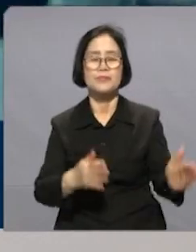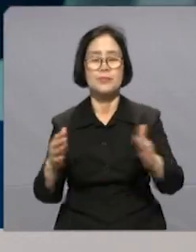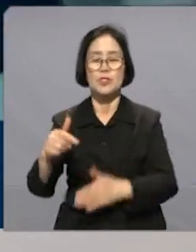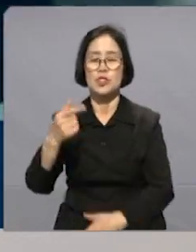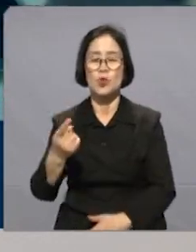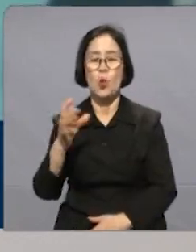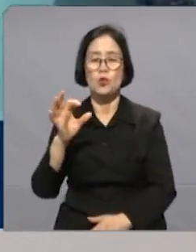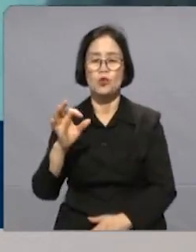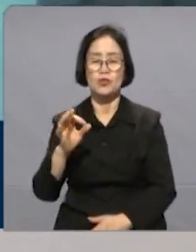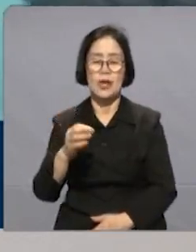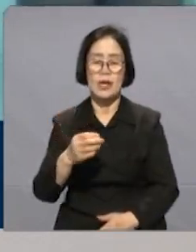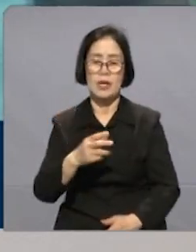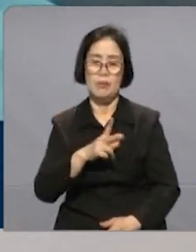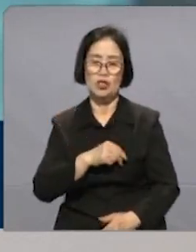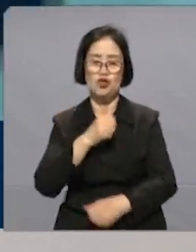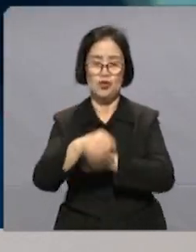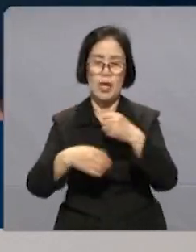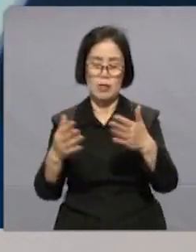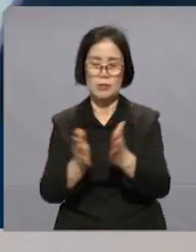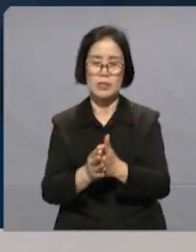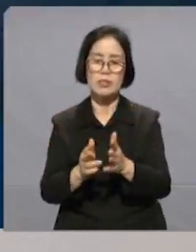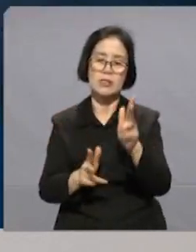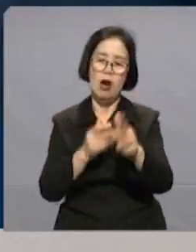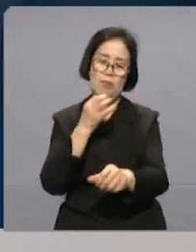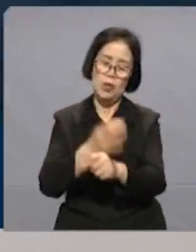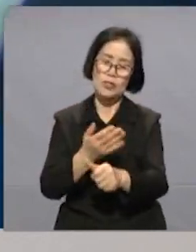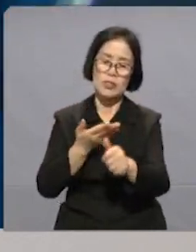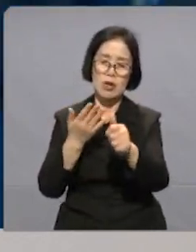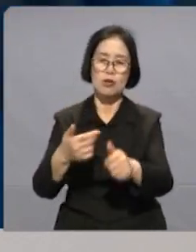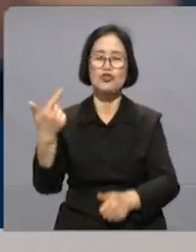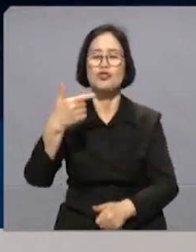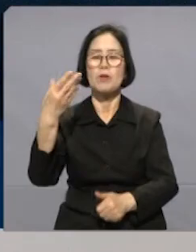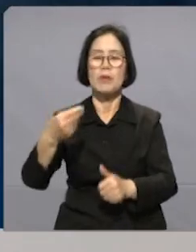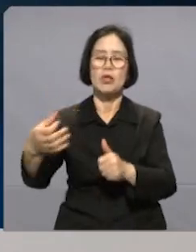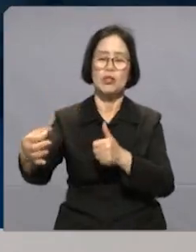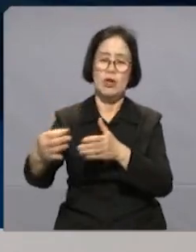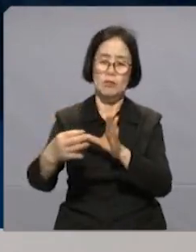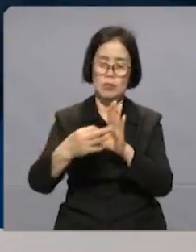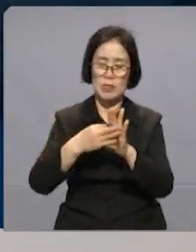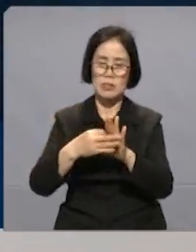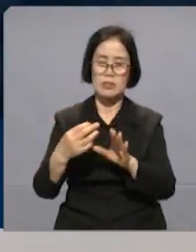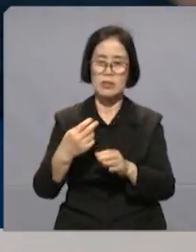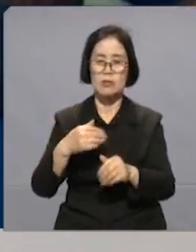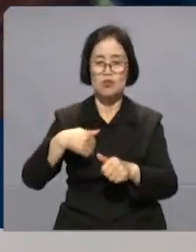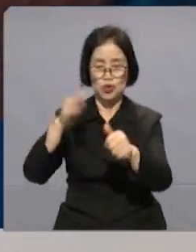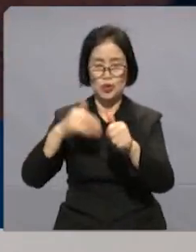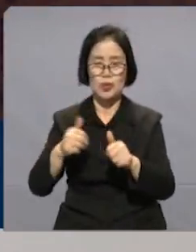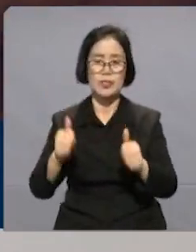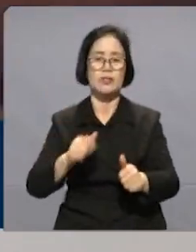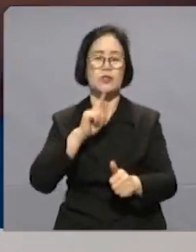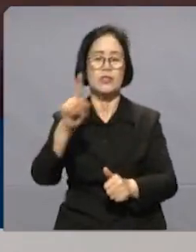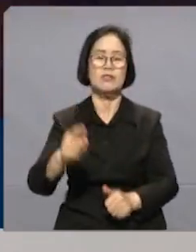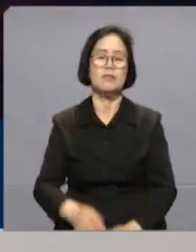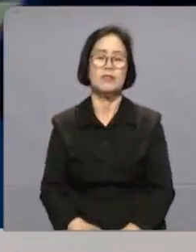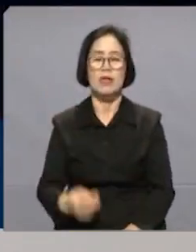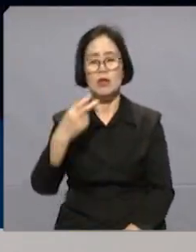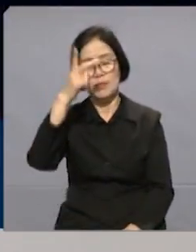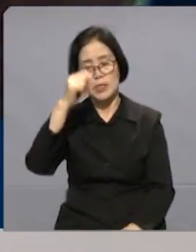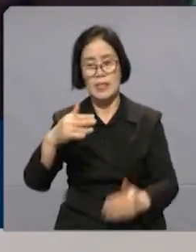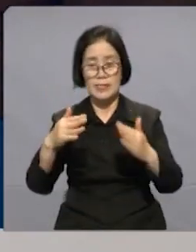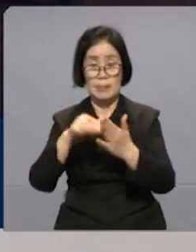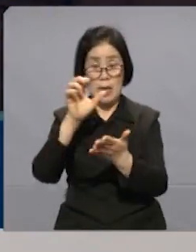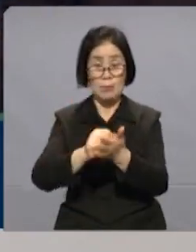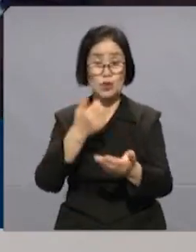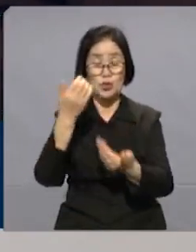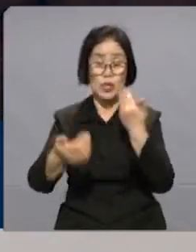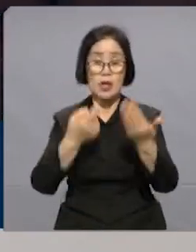노웅래 더불어민주당 의원이 사업 편의 제공 대가로 6천만 원의 뇌물을 받은 혐의로 불구속 기소됐습니다. 검찰은 자택